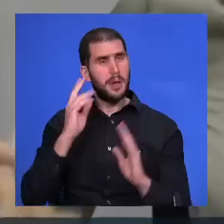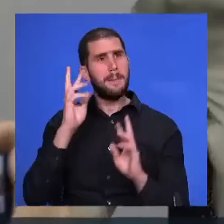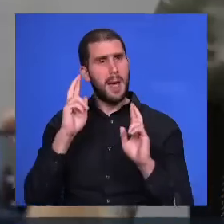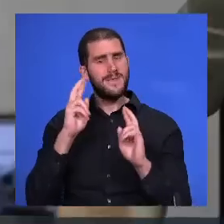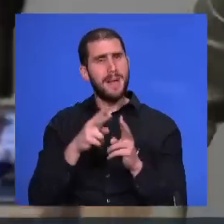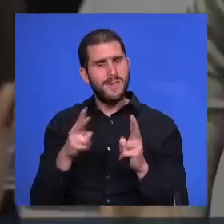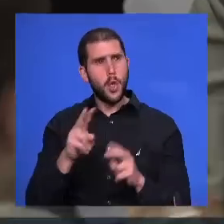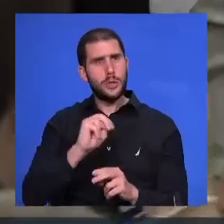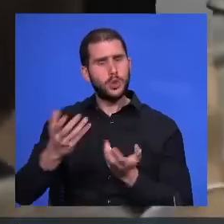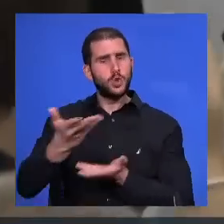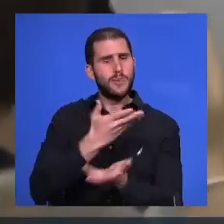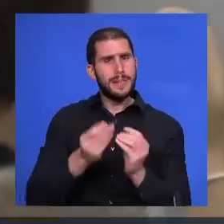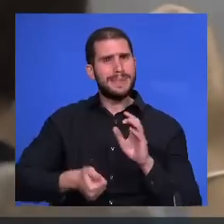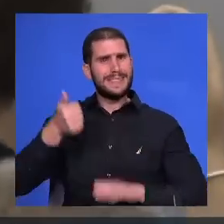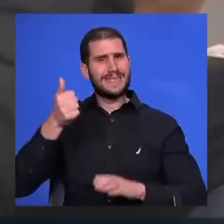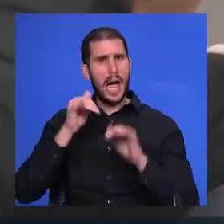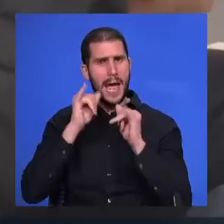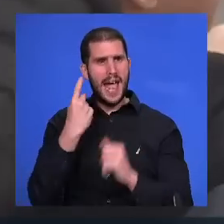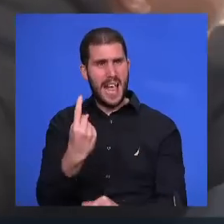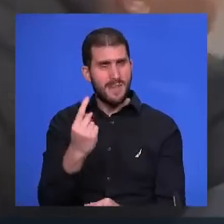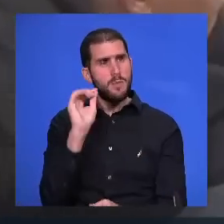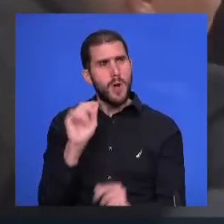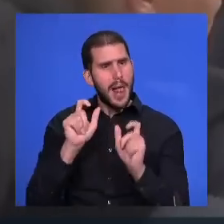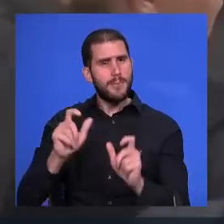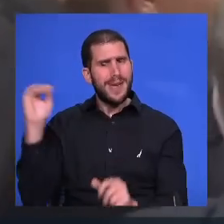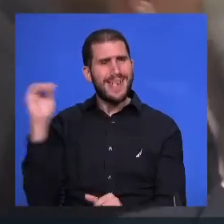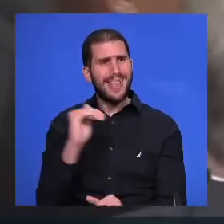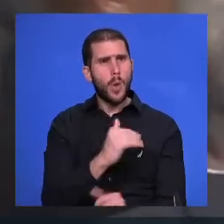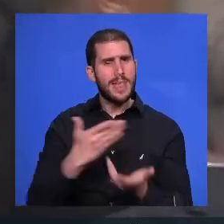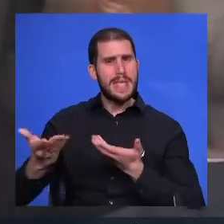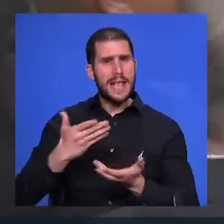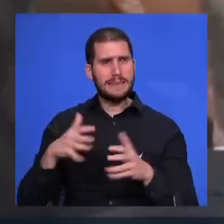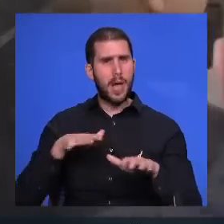את הנושא בשיתוף פעולה עם השרה רגב כדי למנוע הידרדרות של היחסים בקואליציה.